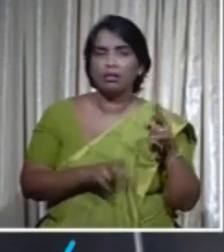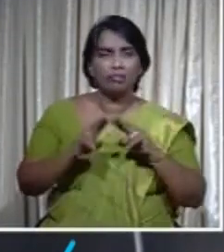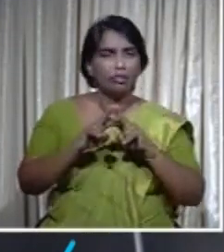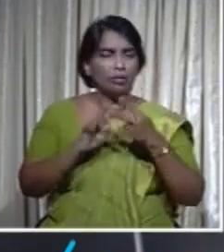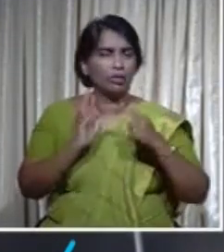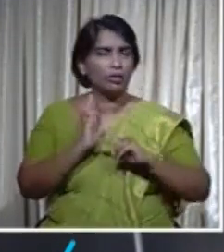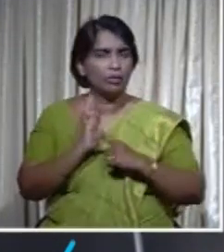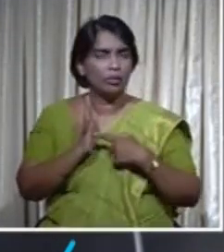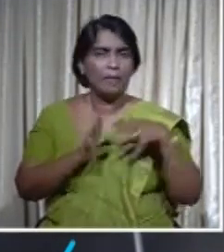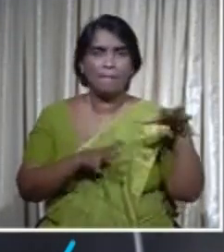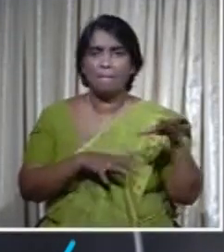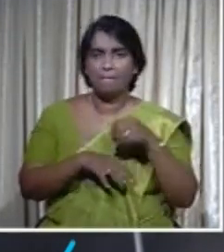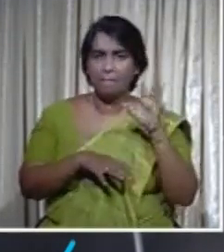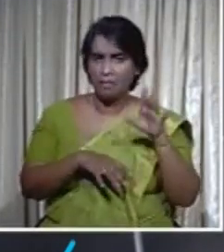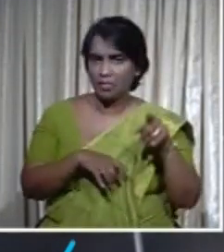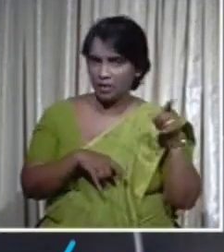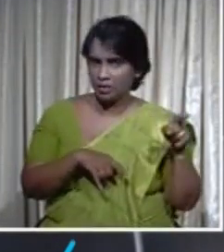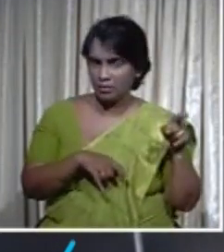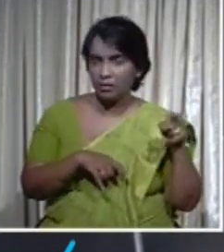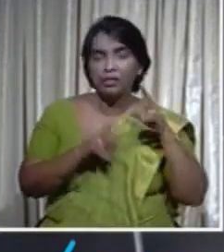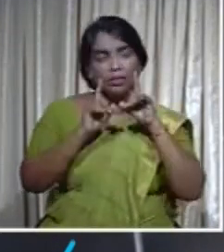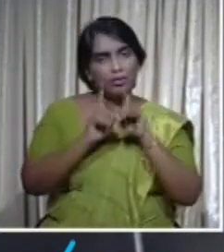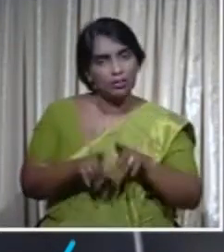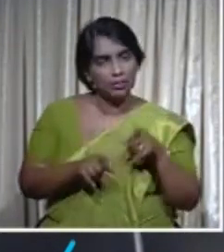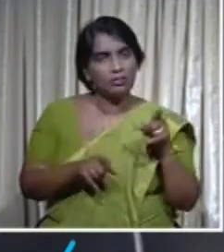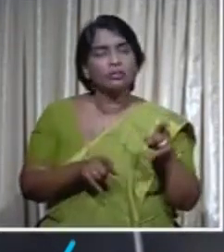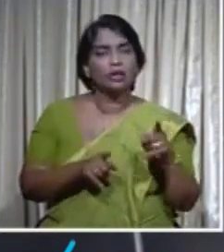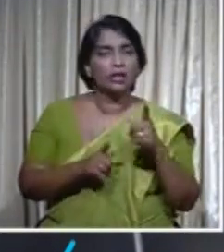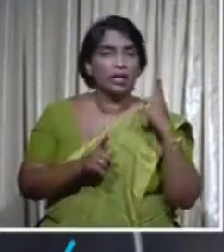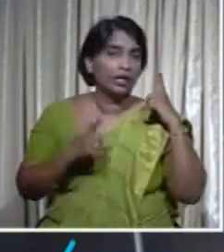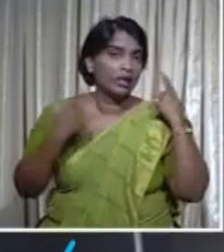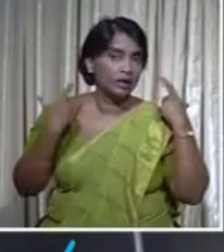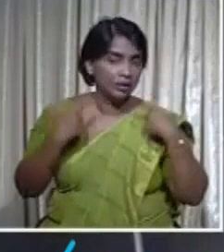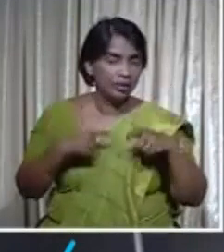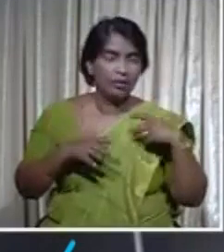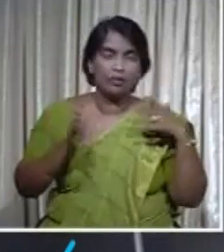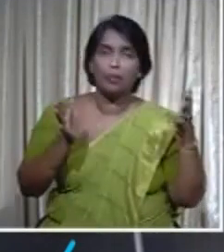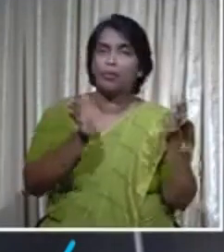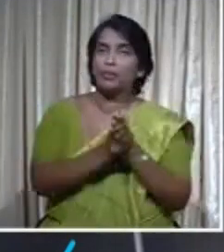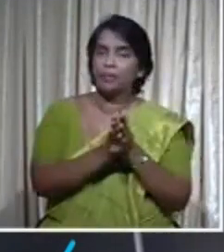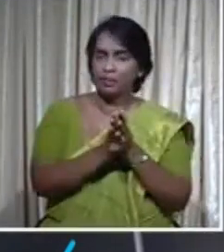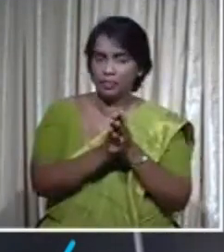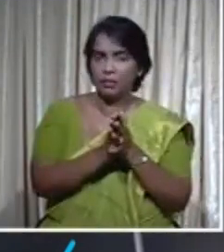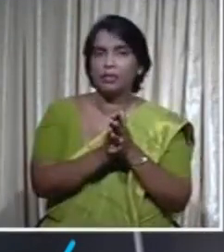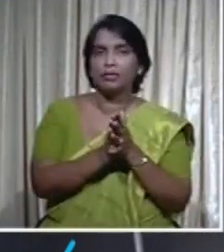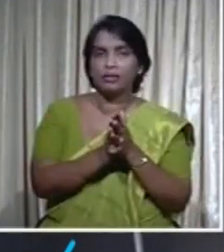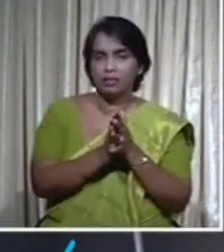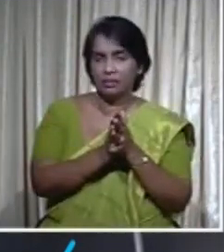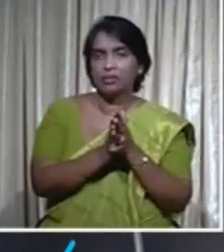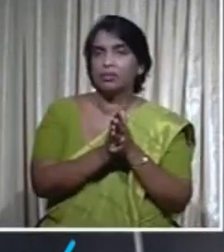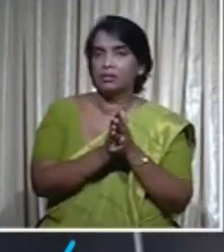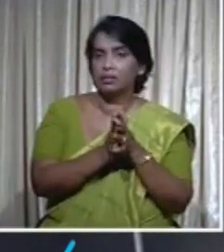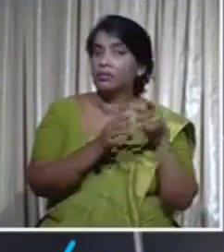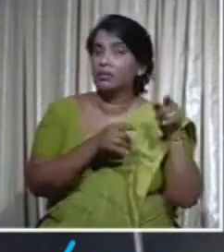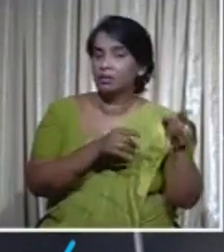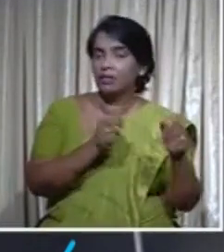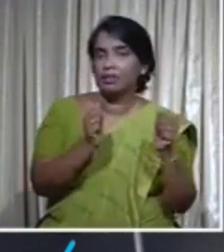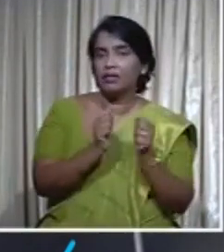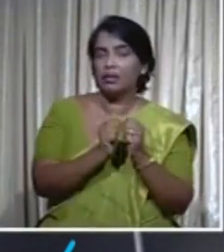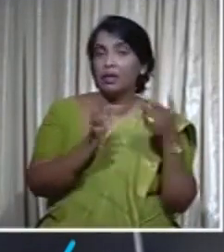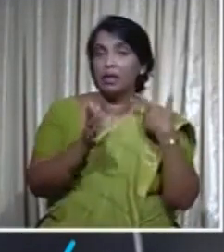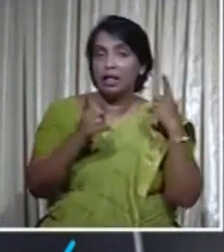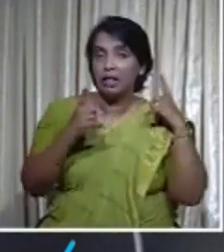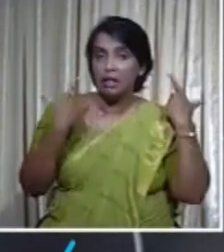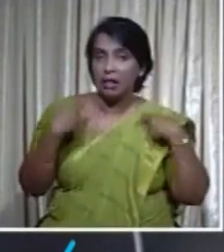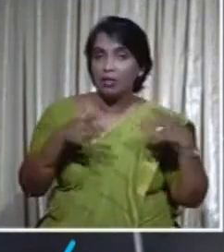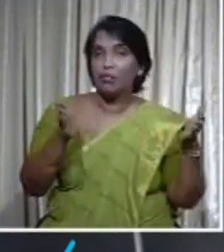ராணுவத்தோடு கடற்படையோடு இணைந்து செய்கின்ற, பாதுகாப்போடு இணைந்து செய்கின்ற வகையிலே எங்களுடைய